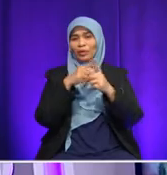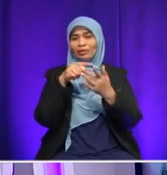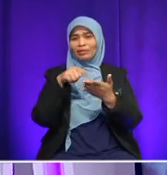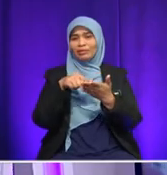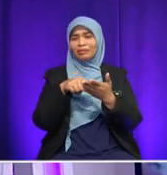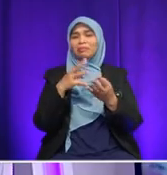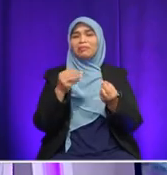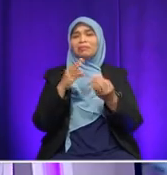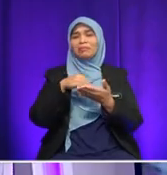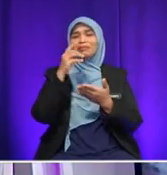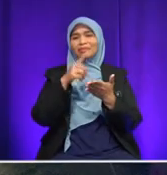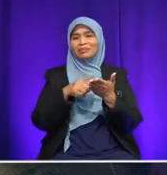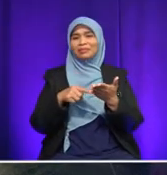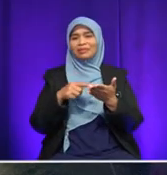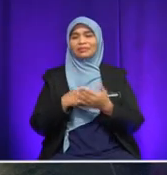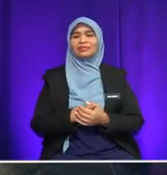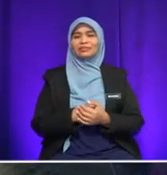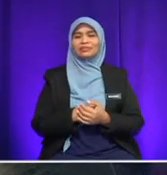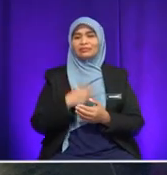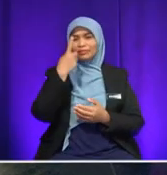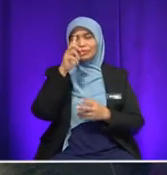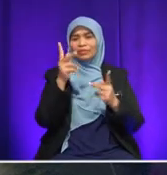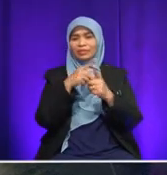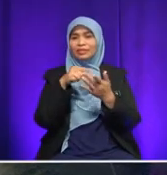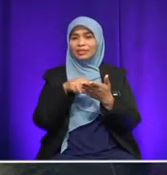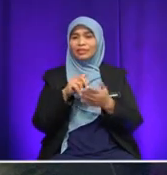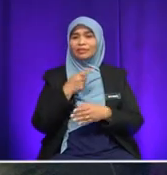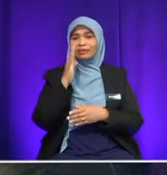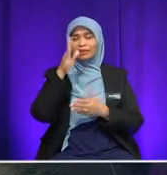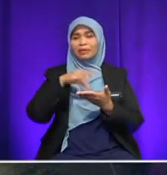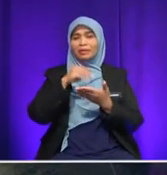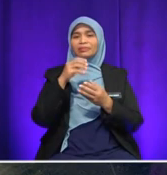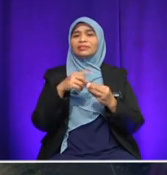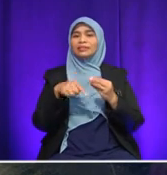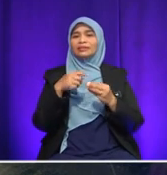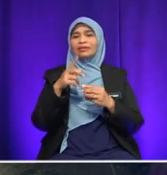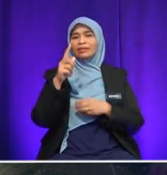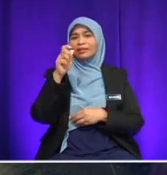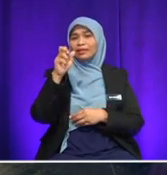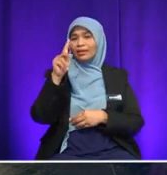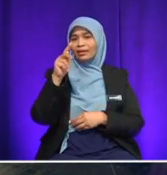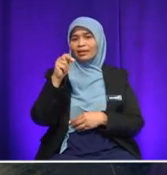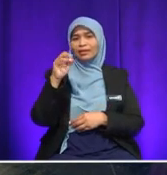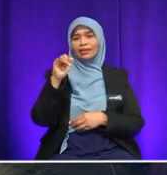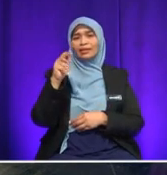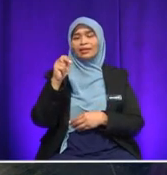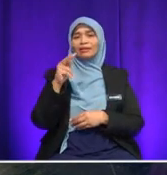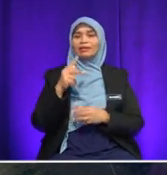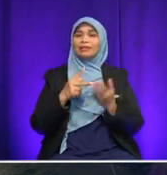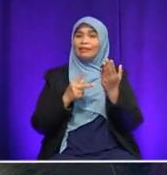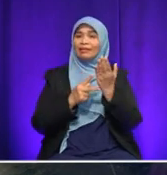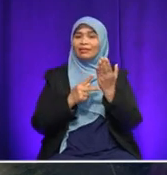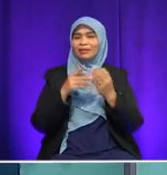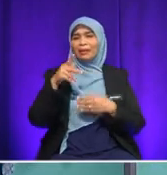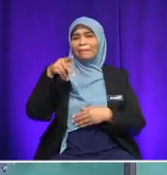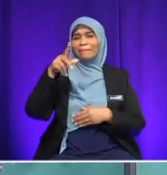apa pula cikgu? Kali ini kita akan pelajari tentang teknik plot. Itu yang sebelah